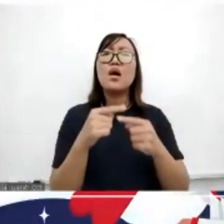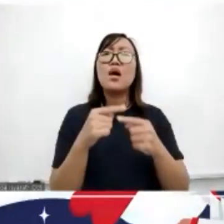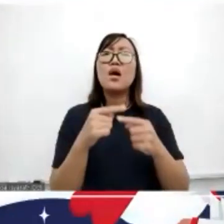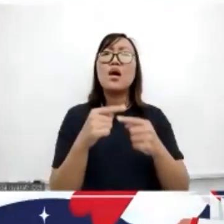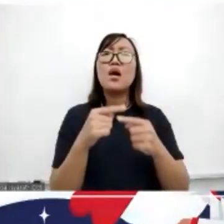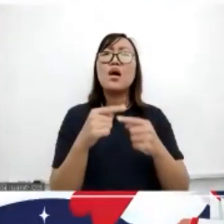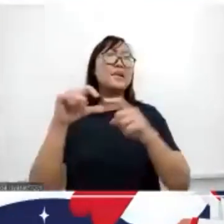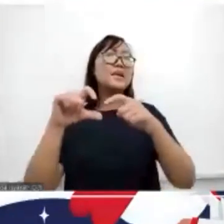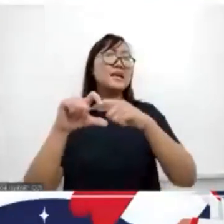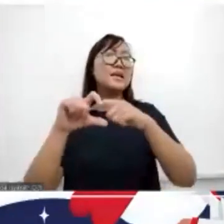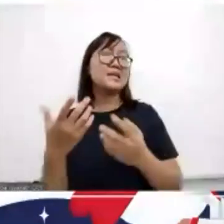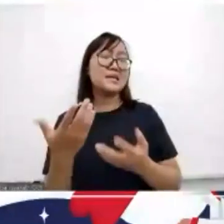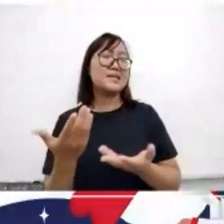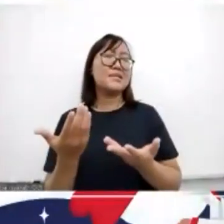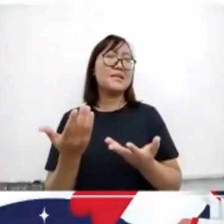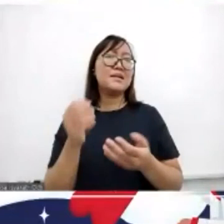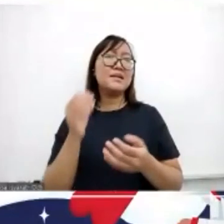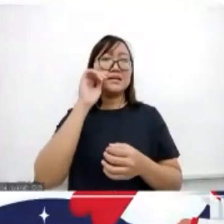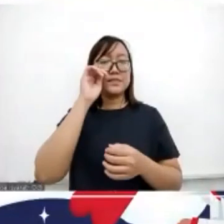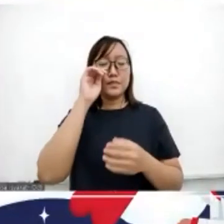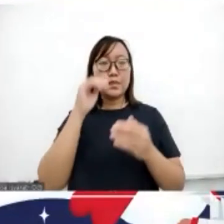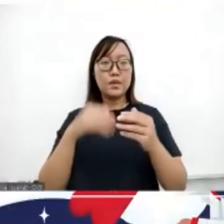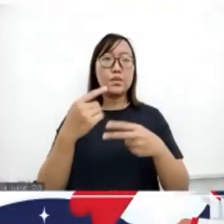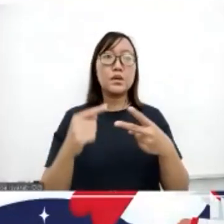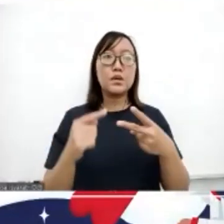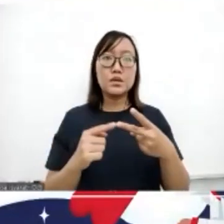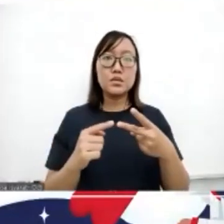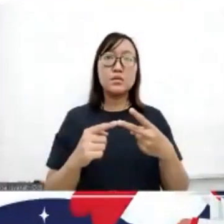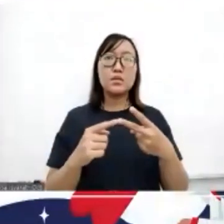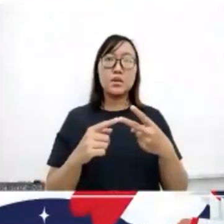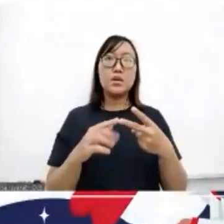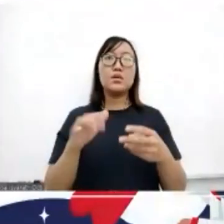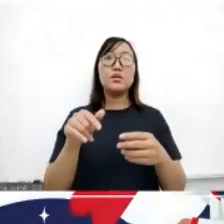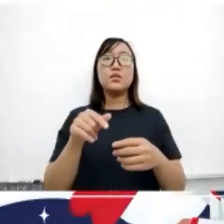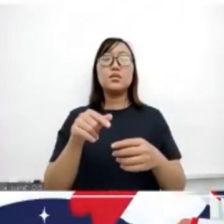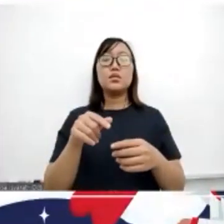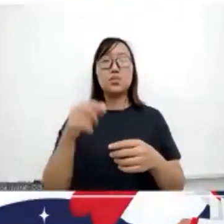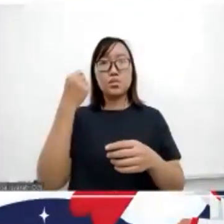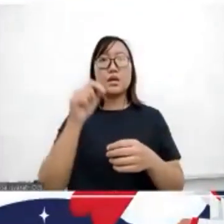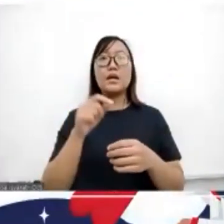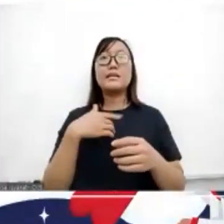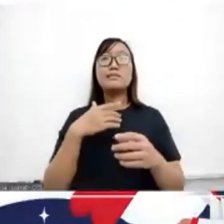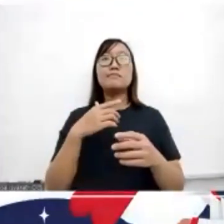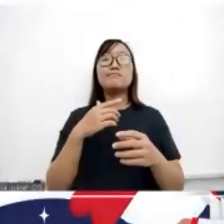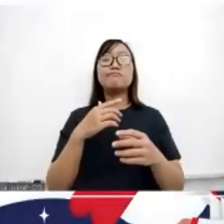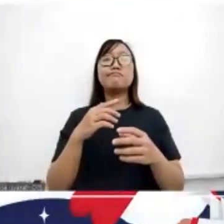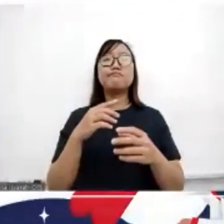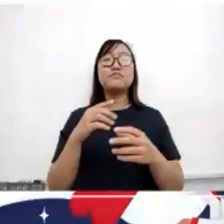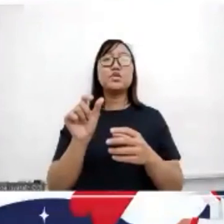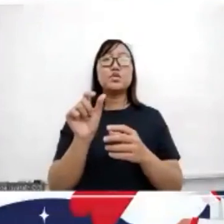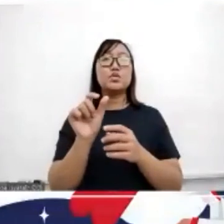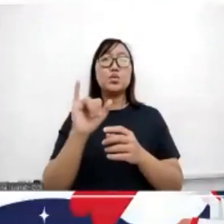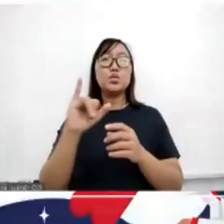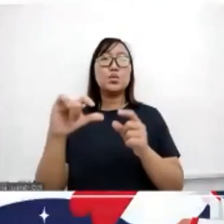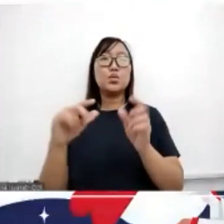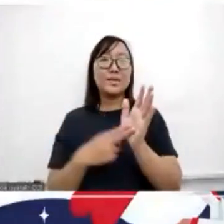Hai Inggris fakultas Tarbiyah UIN Syarif Hidayatullah banyak sekali penghargaan-penghargaan yang 100 tokoh terkemuka UIN